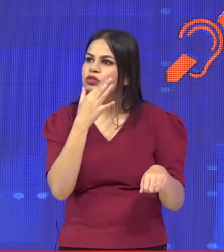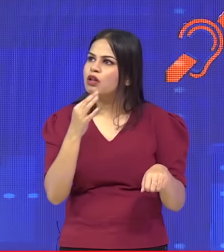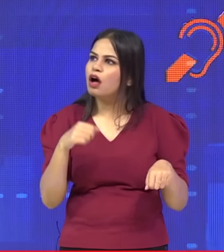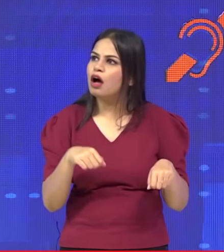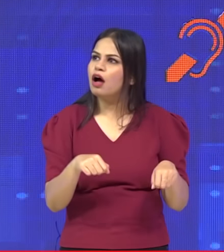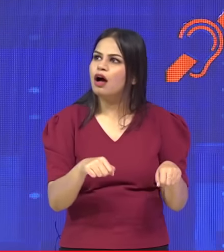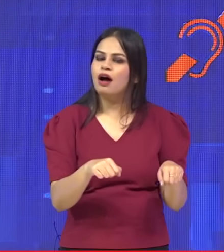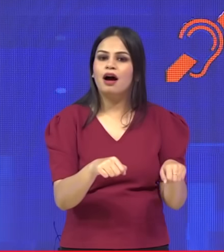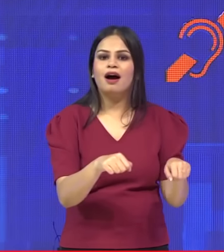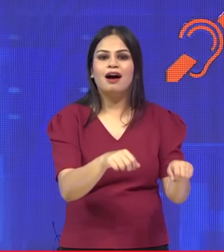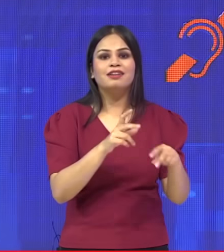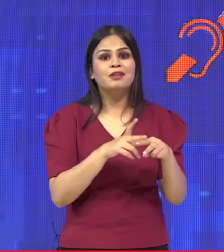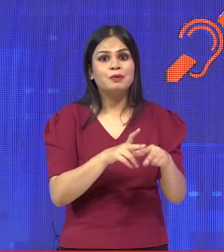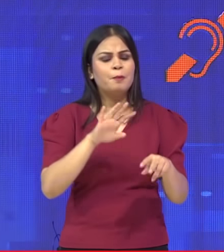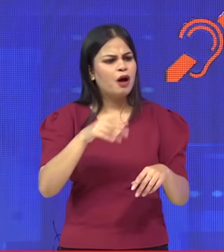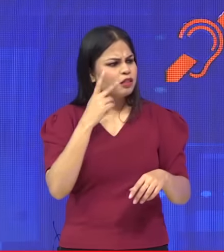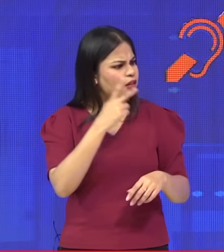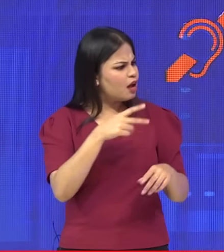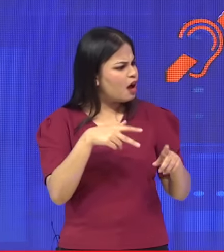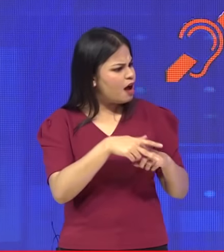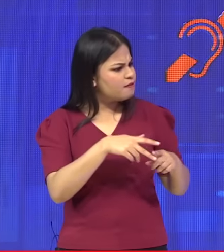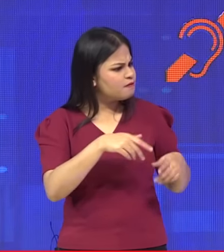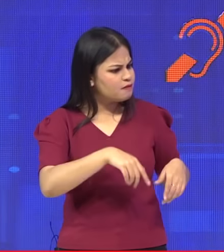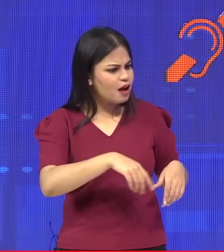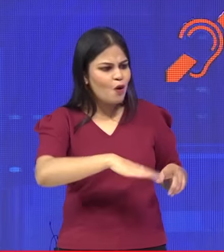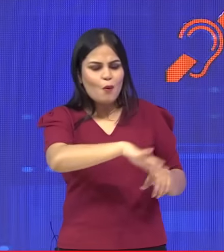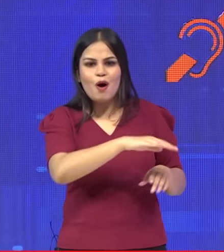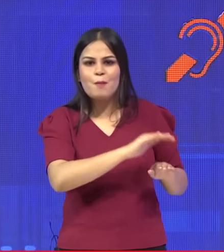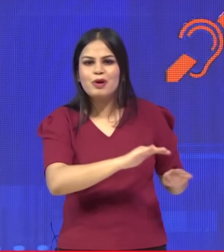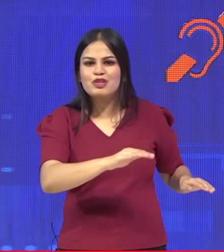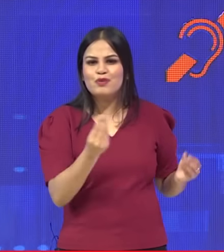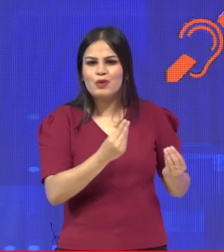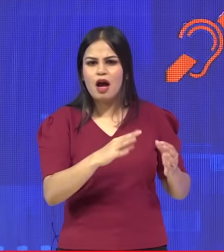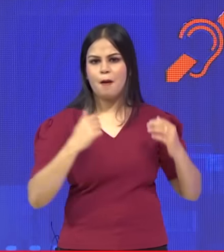हैं फिर मेरे रेखा के रास्ते में के कुछ बच्चे